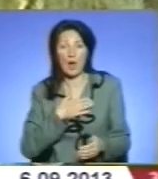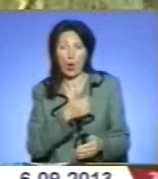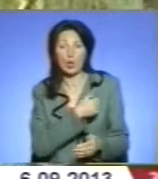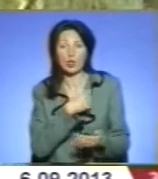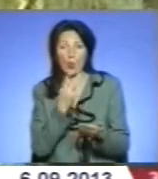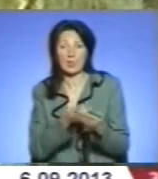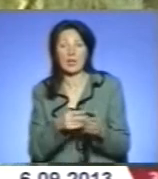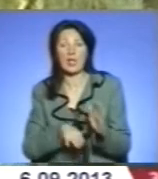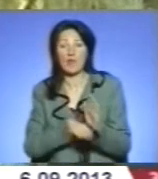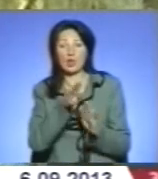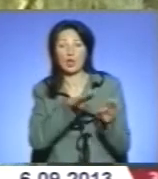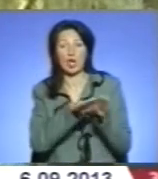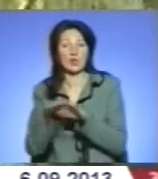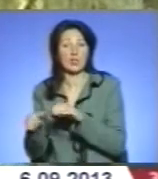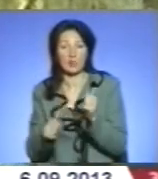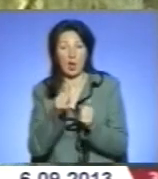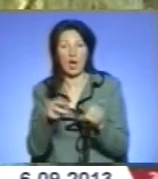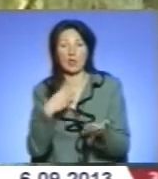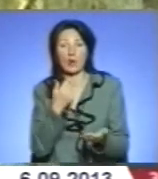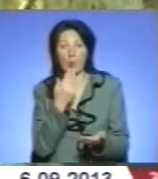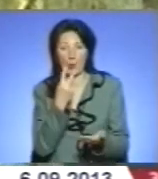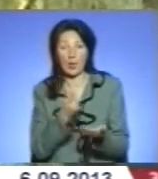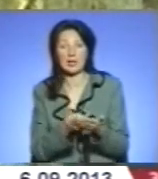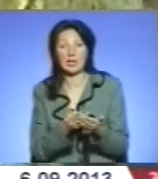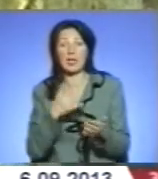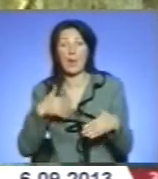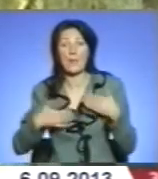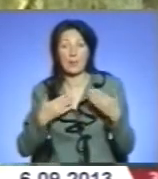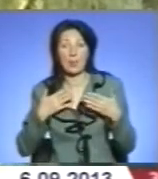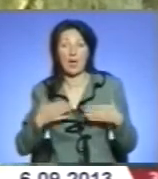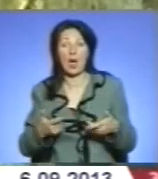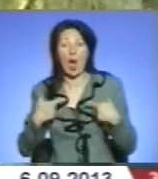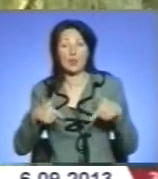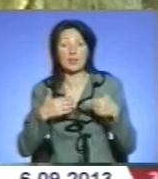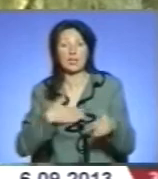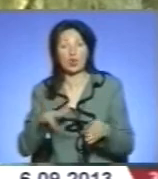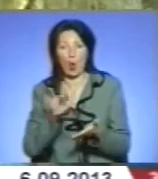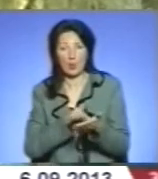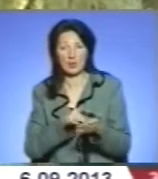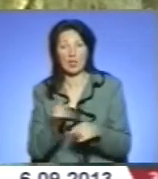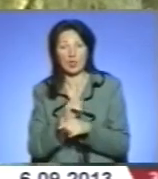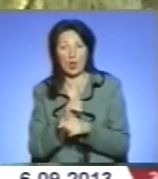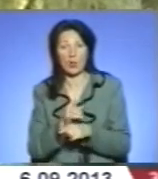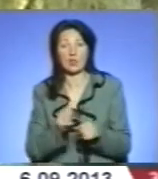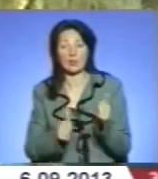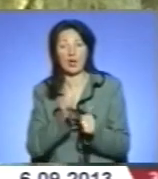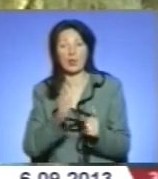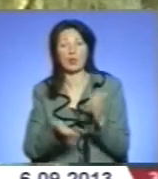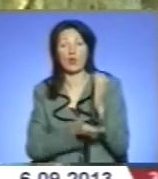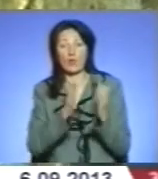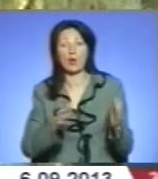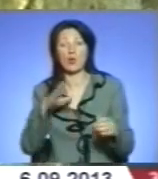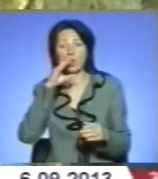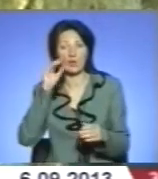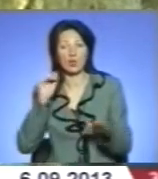і показати привітність нашого міста, файного міста Тернополя. Ці змагання відбудуться в парку Шевченка на місці розташування